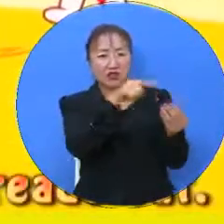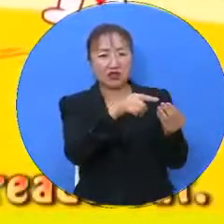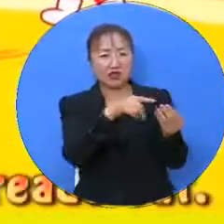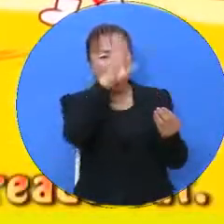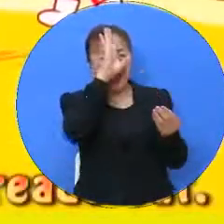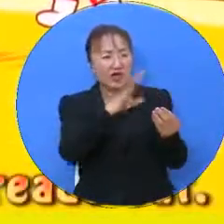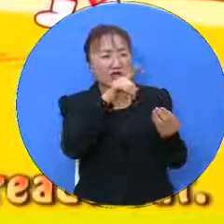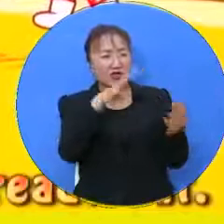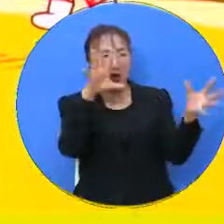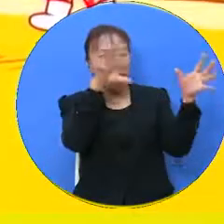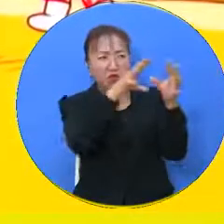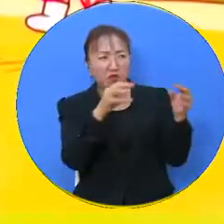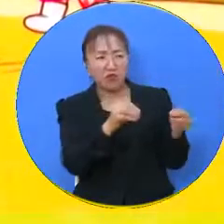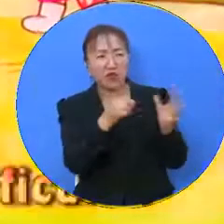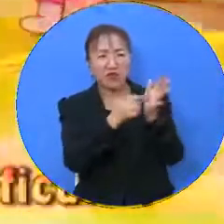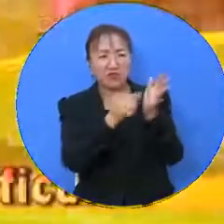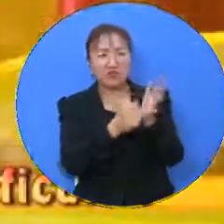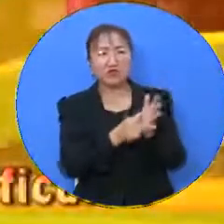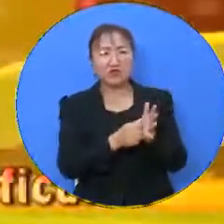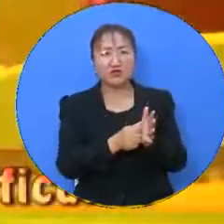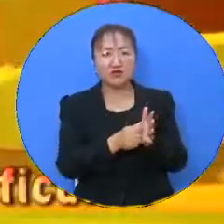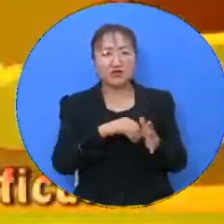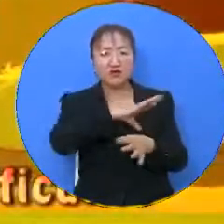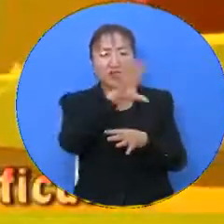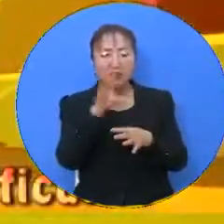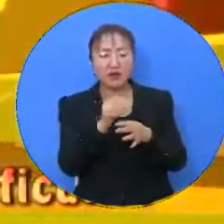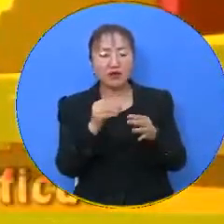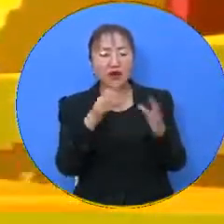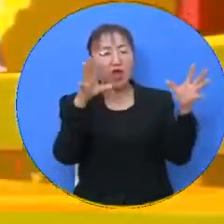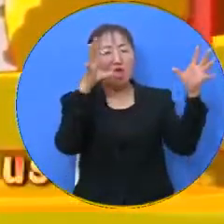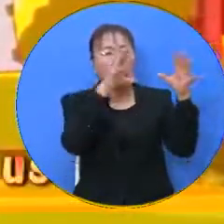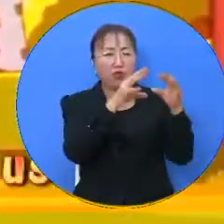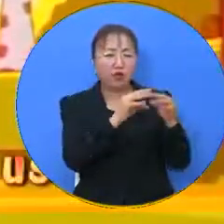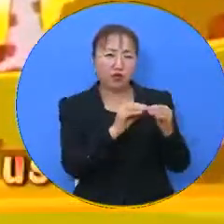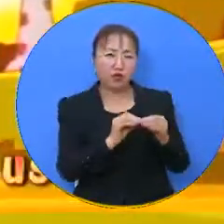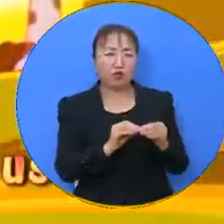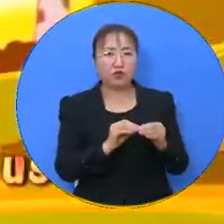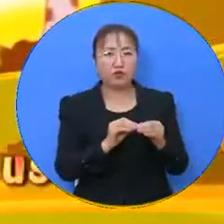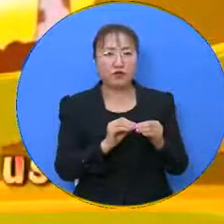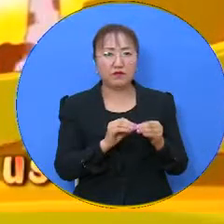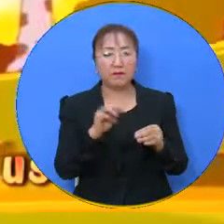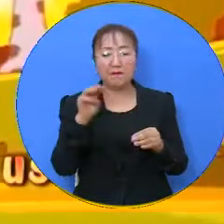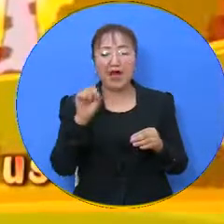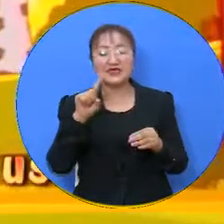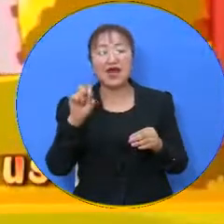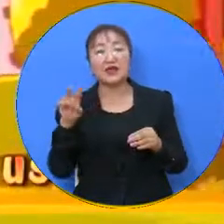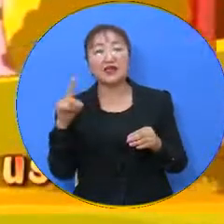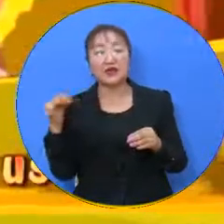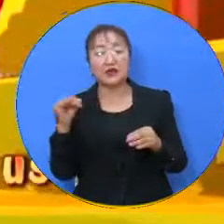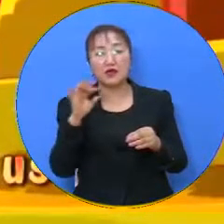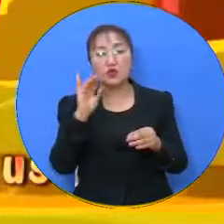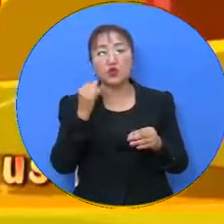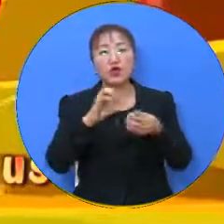унтахгүй болохгүй шүү. За. Бид арай хийж түүнийг унтаа. Ингээд аврагч Мазалай бидэнд түүний